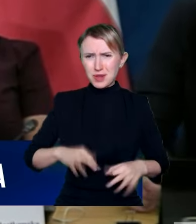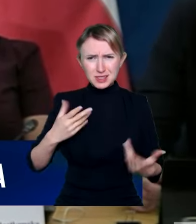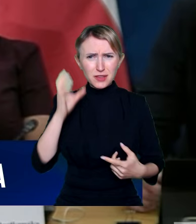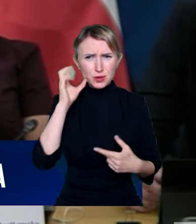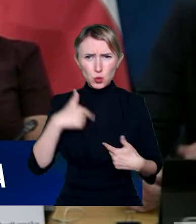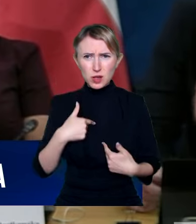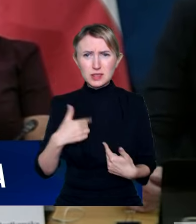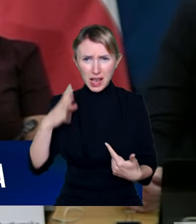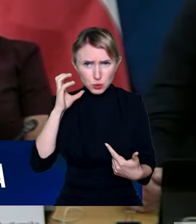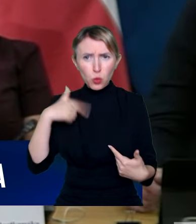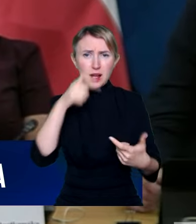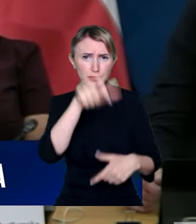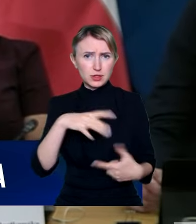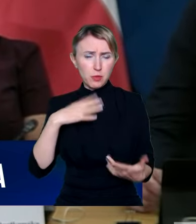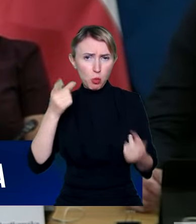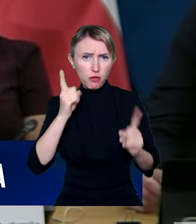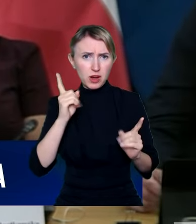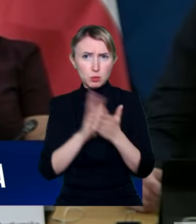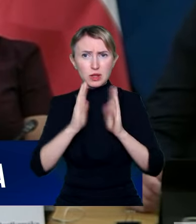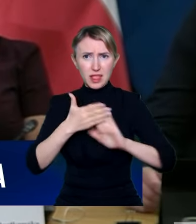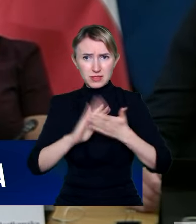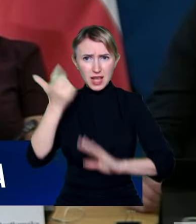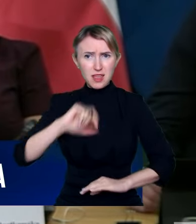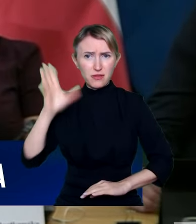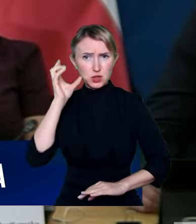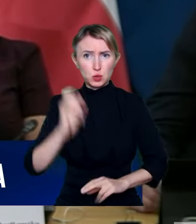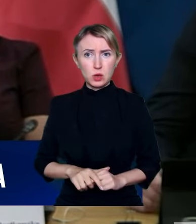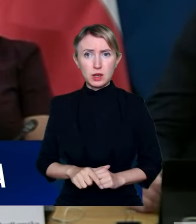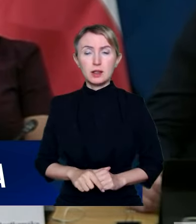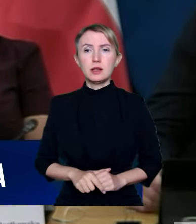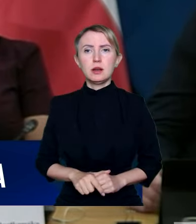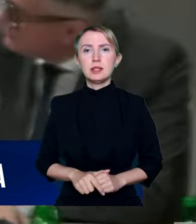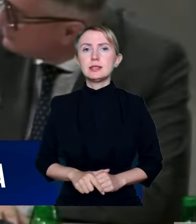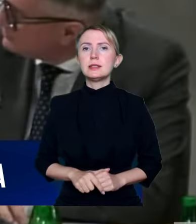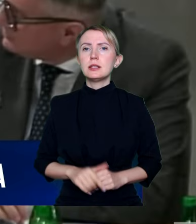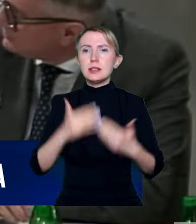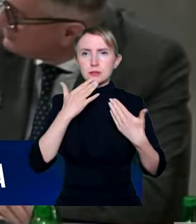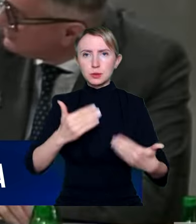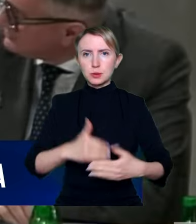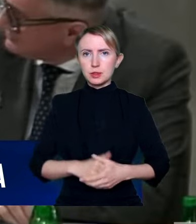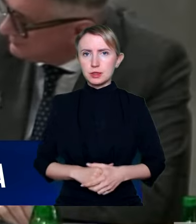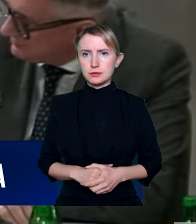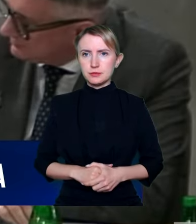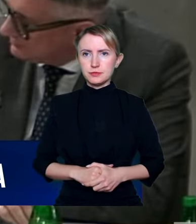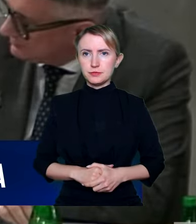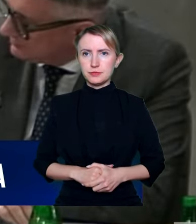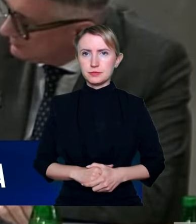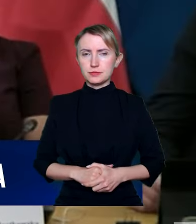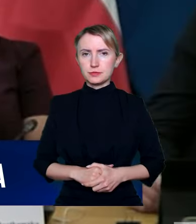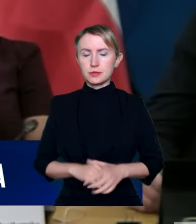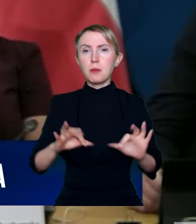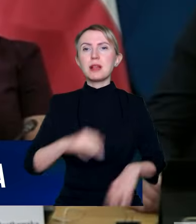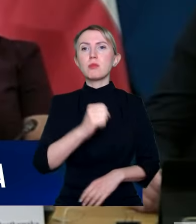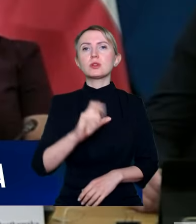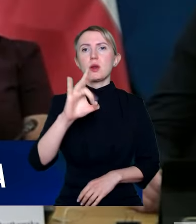pana słuchałem przynajmniej bardzo uważnie, to może pan posłuchał, co mam to panu do powiedzenia. Dziękuję. Nie, do pana posła Goska, tylko pan